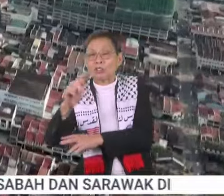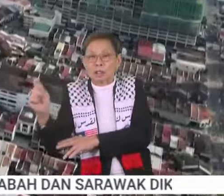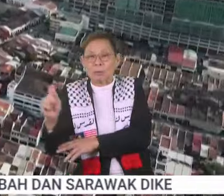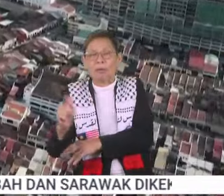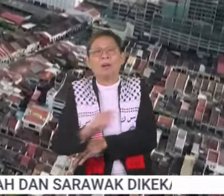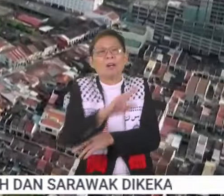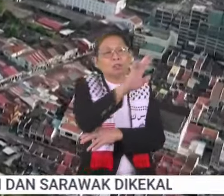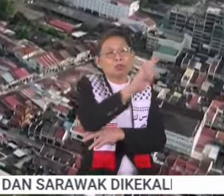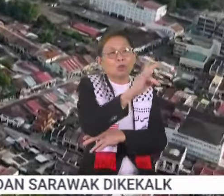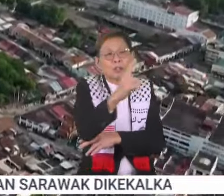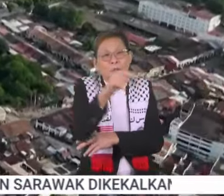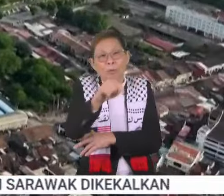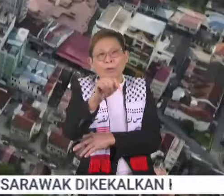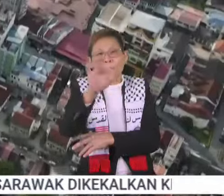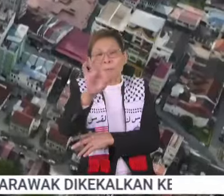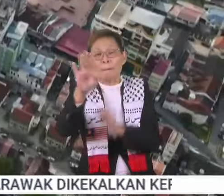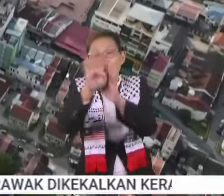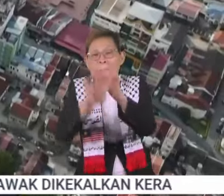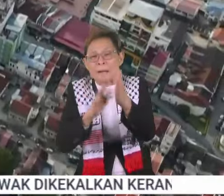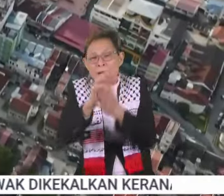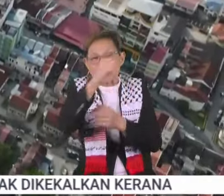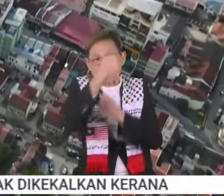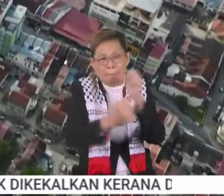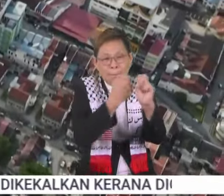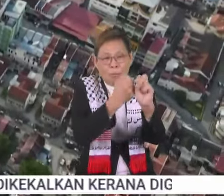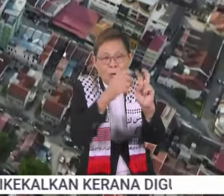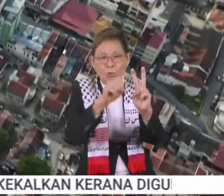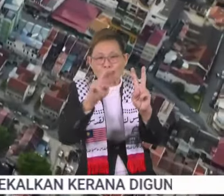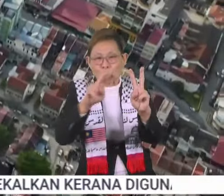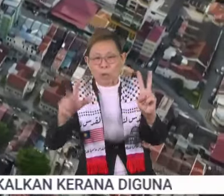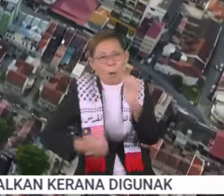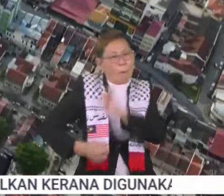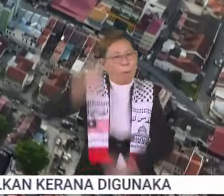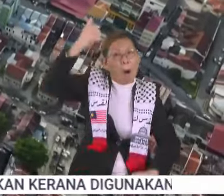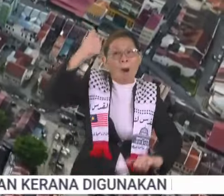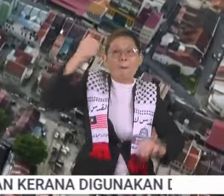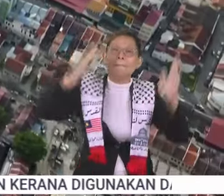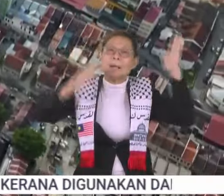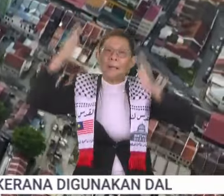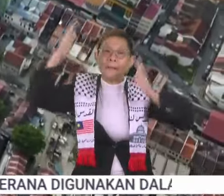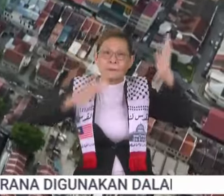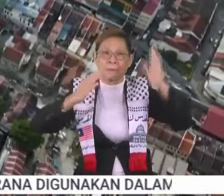RM71.9 bilion pada 2023 yang tertinggi di Malaysia.